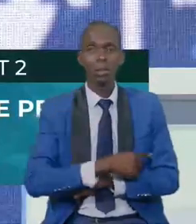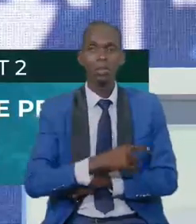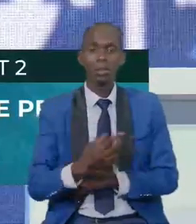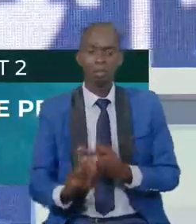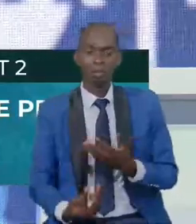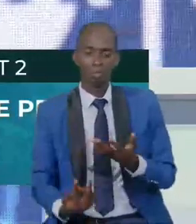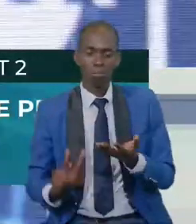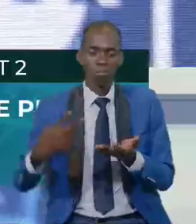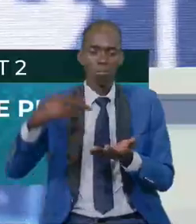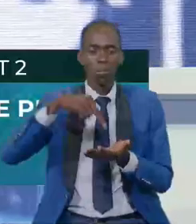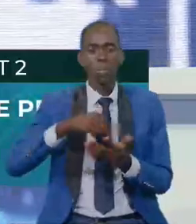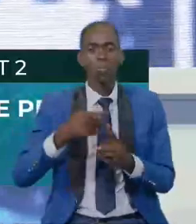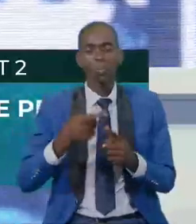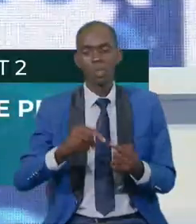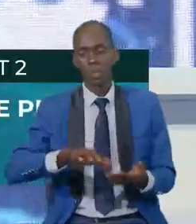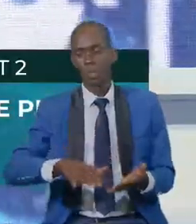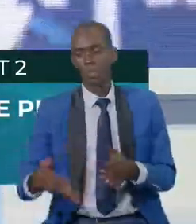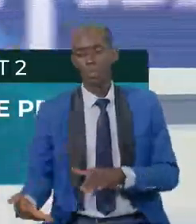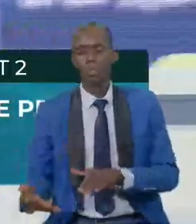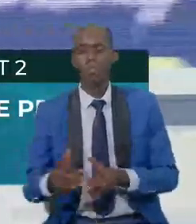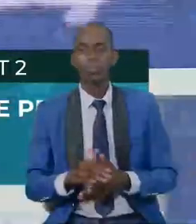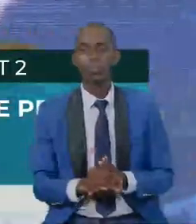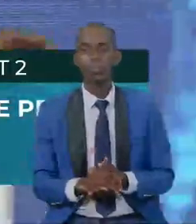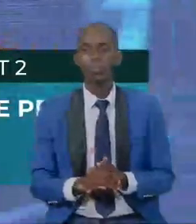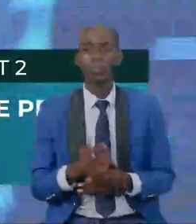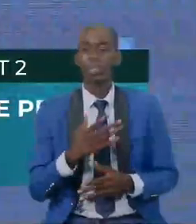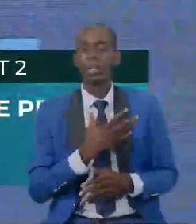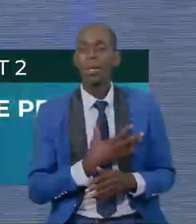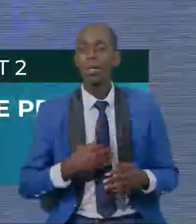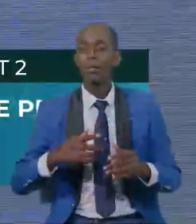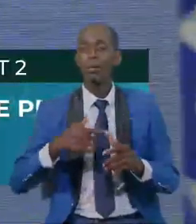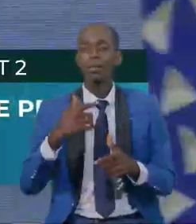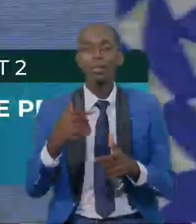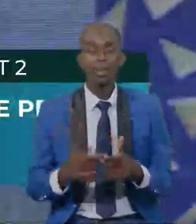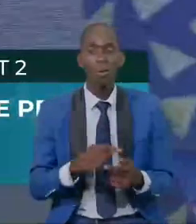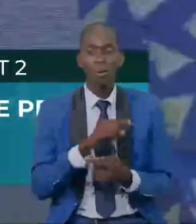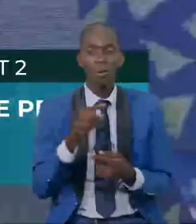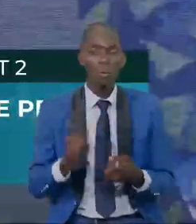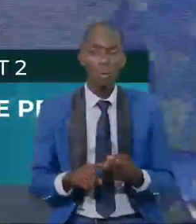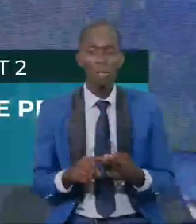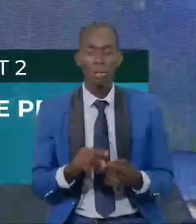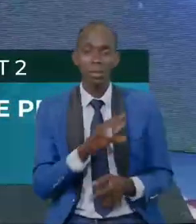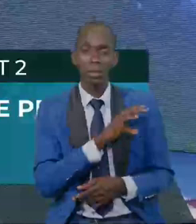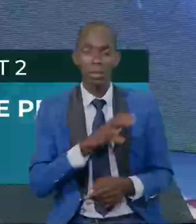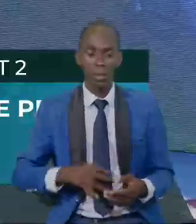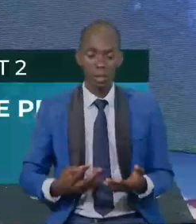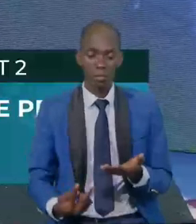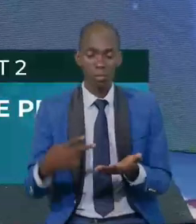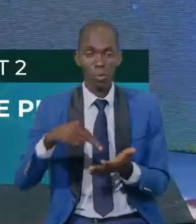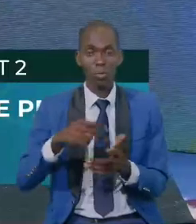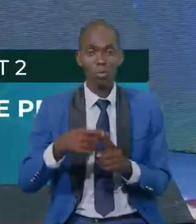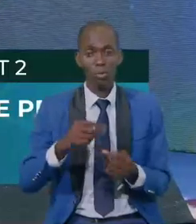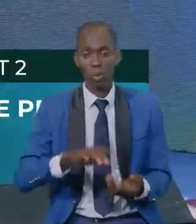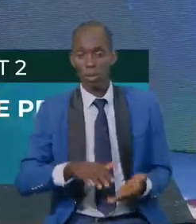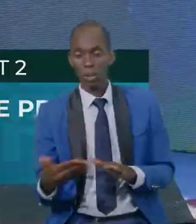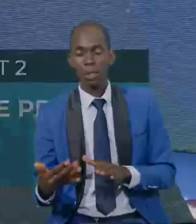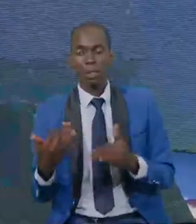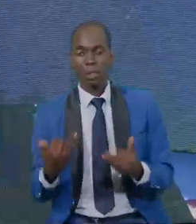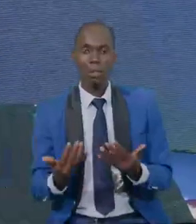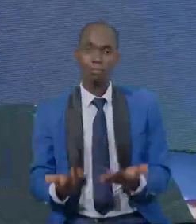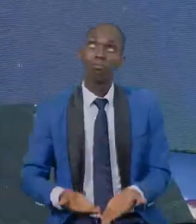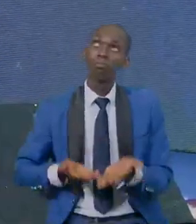Le troisième jour, il était ressuscité. When he rose from the dead, he now presented himself before